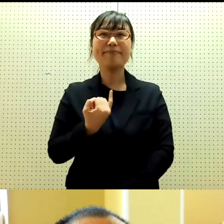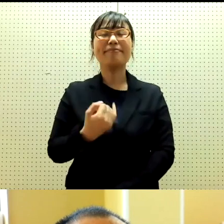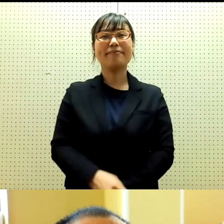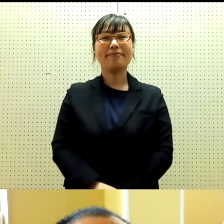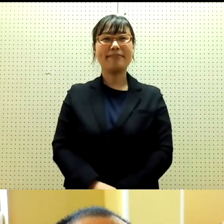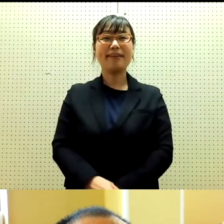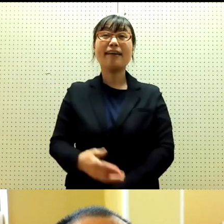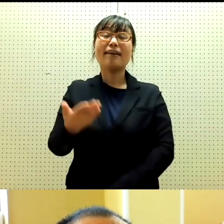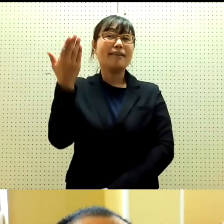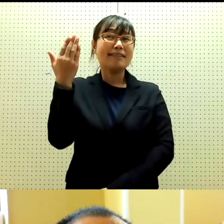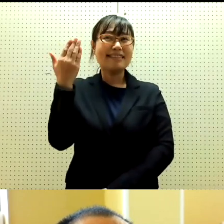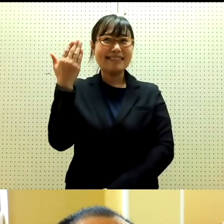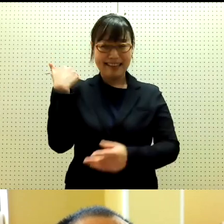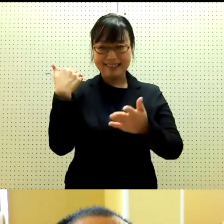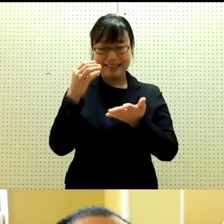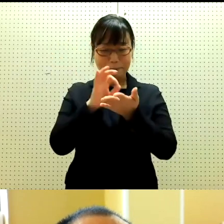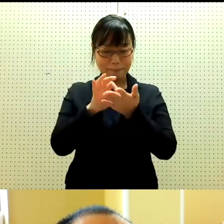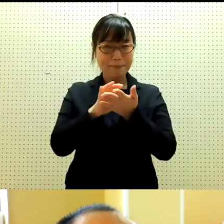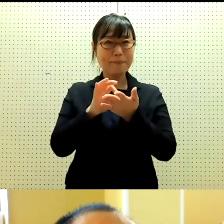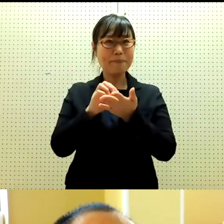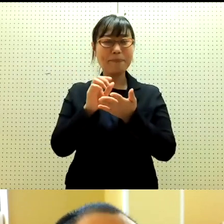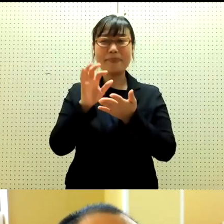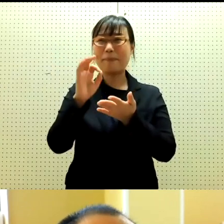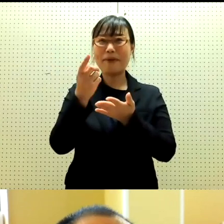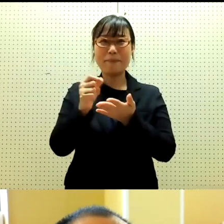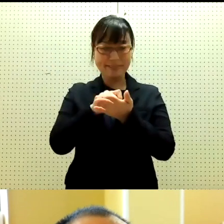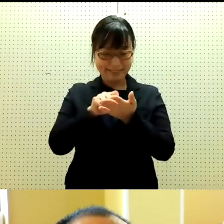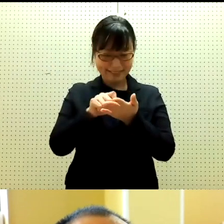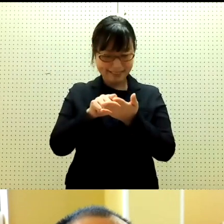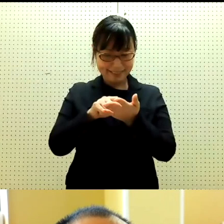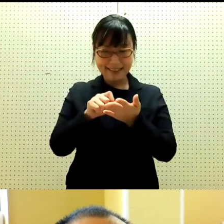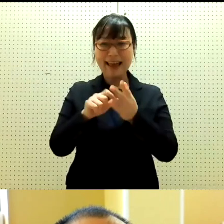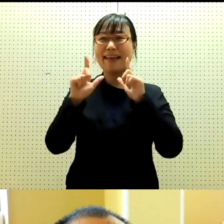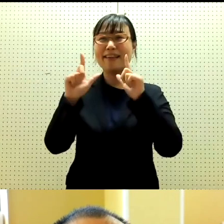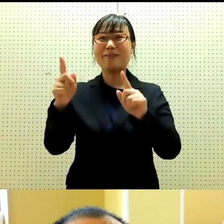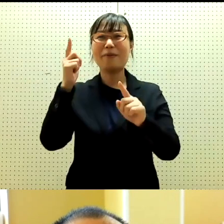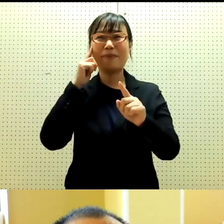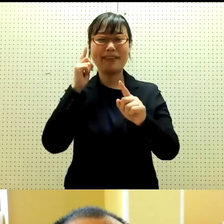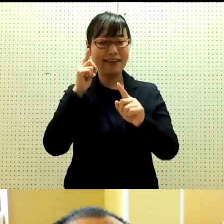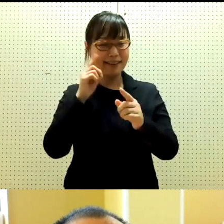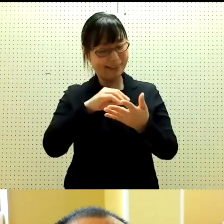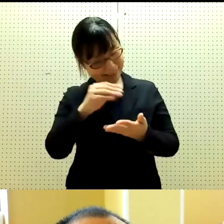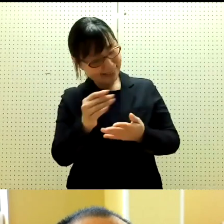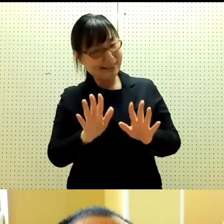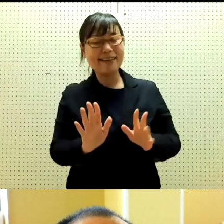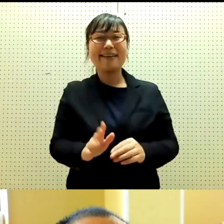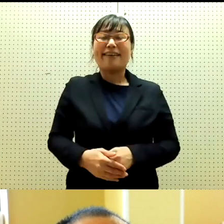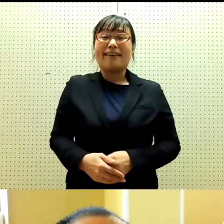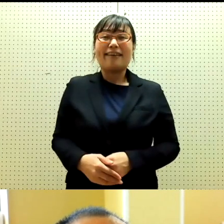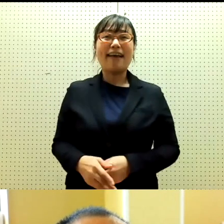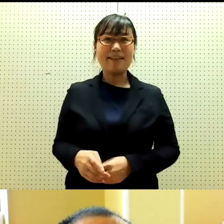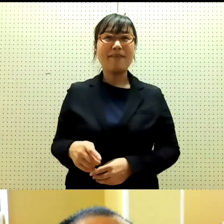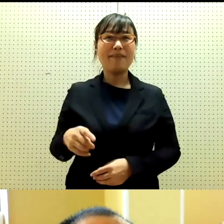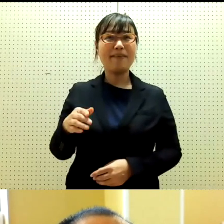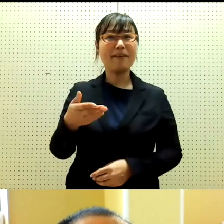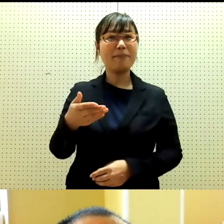先ほどメモしていたのを見失ってしまったんですけども、教育長が先生方の方でいろいろ